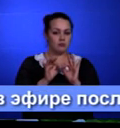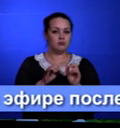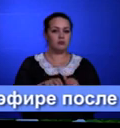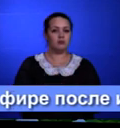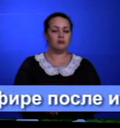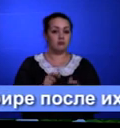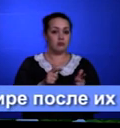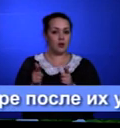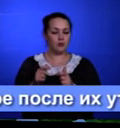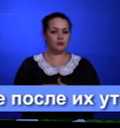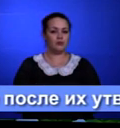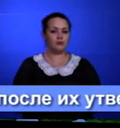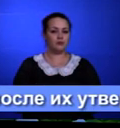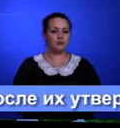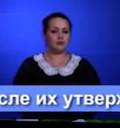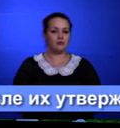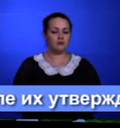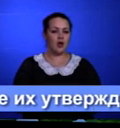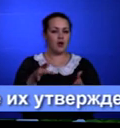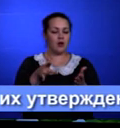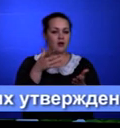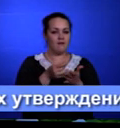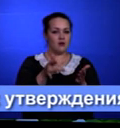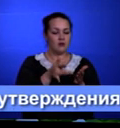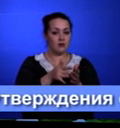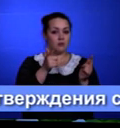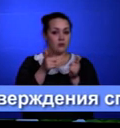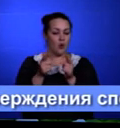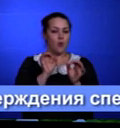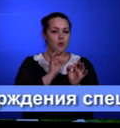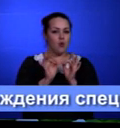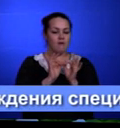готовы приготовили своей тетрадочке проверяем